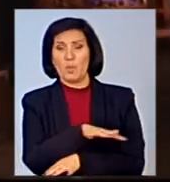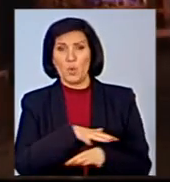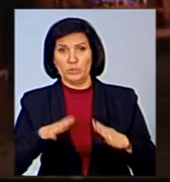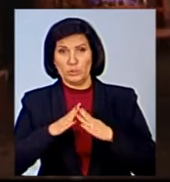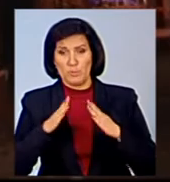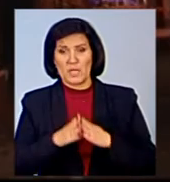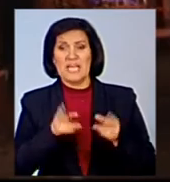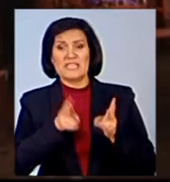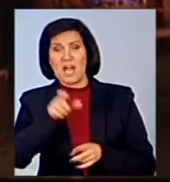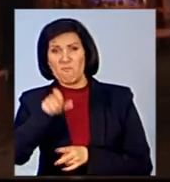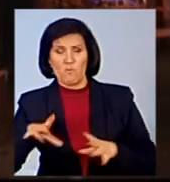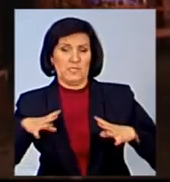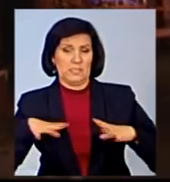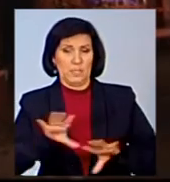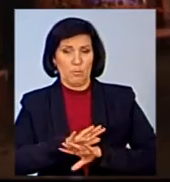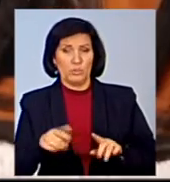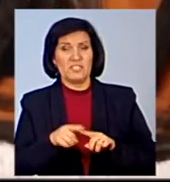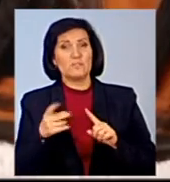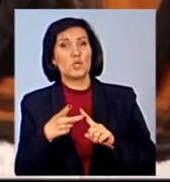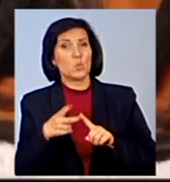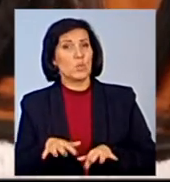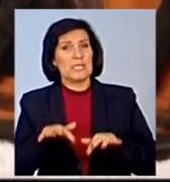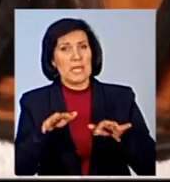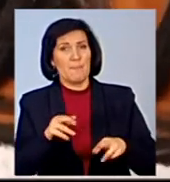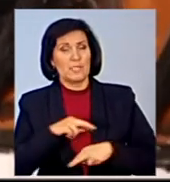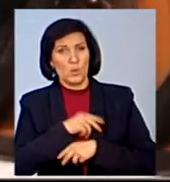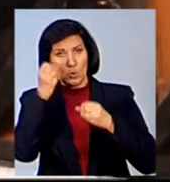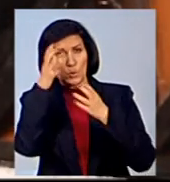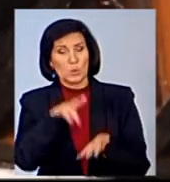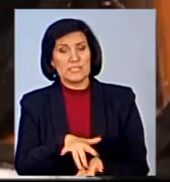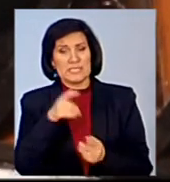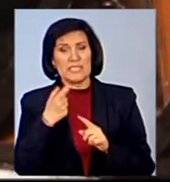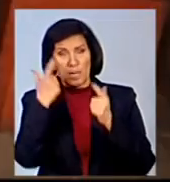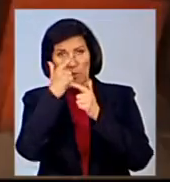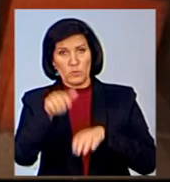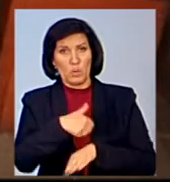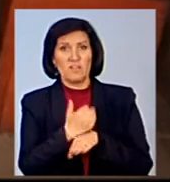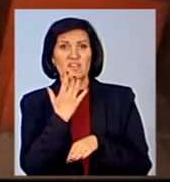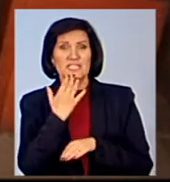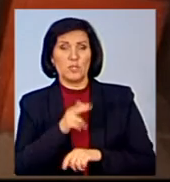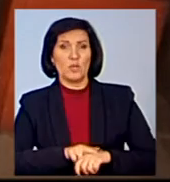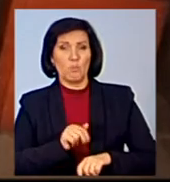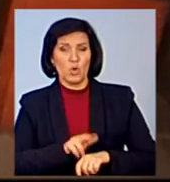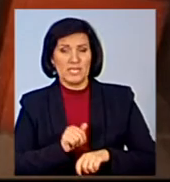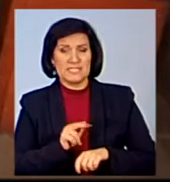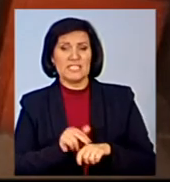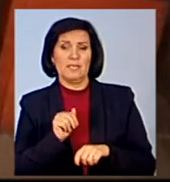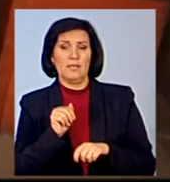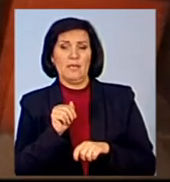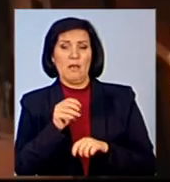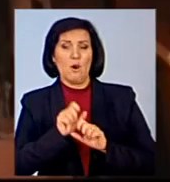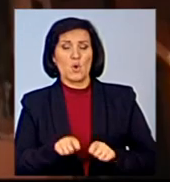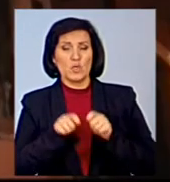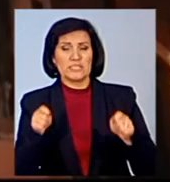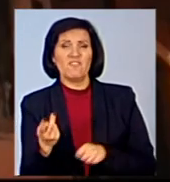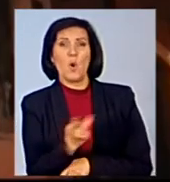споруди, травмованих не було. Це вже другий напад на угорський культурний центр. Як повідомив голова Національної поліції Сергій Князев,